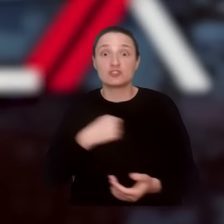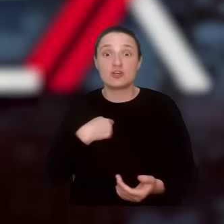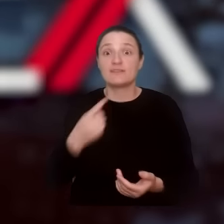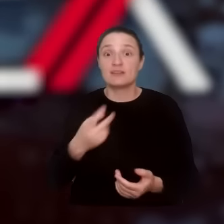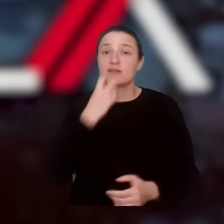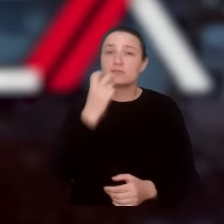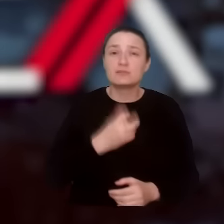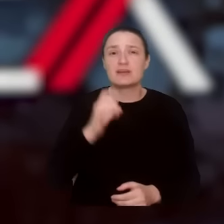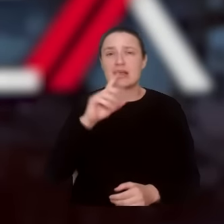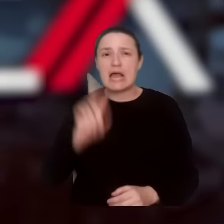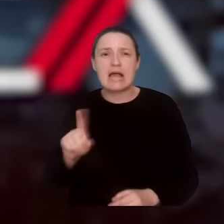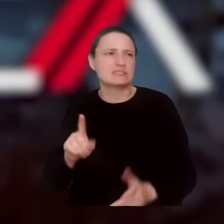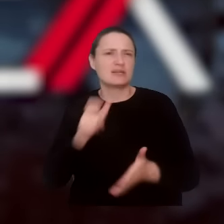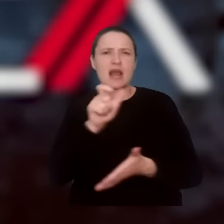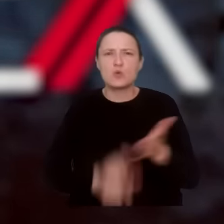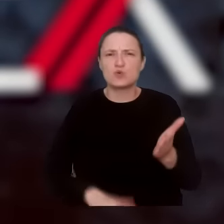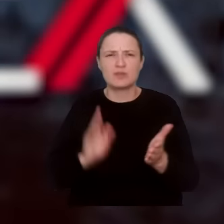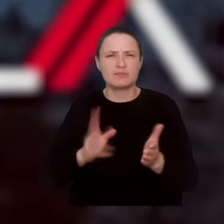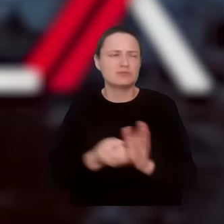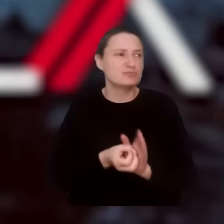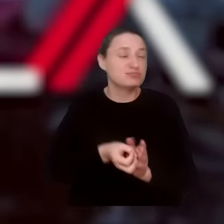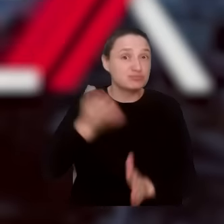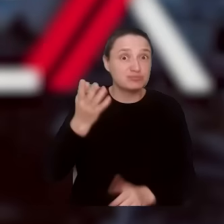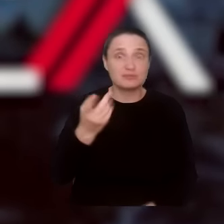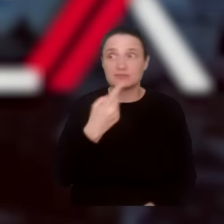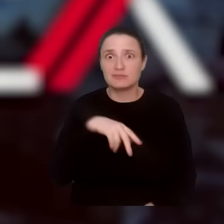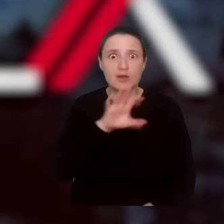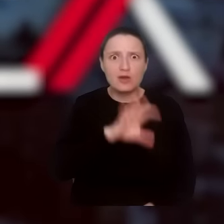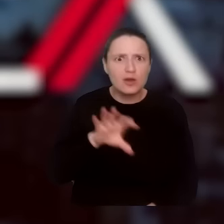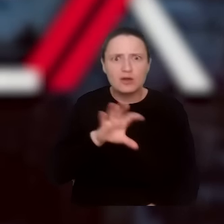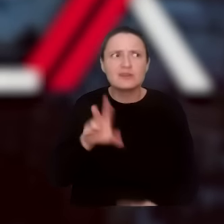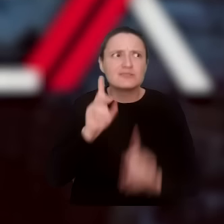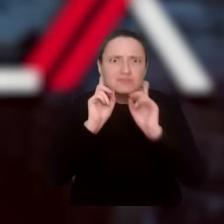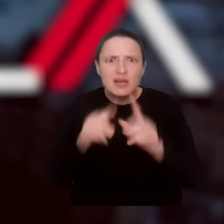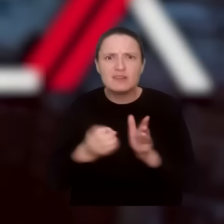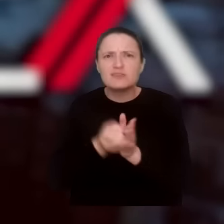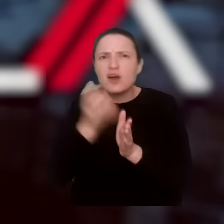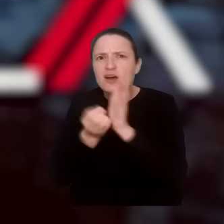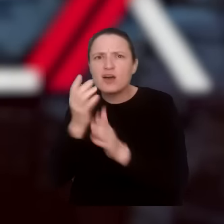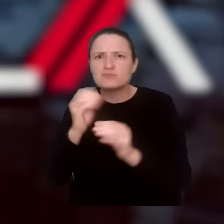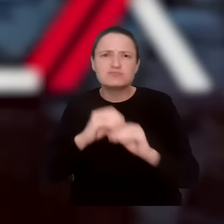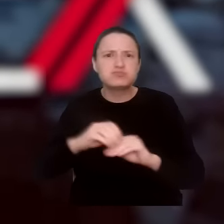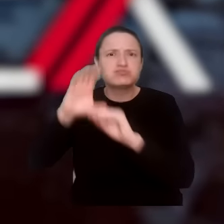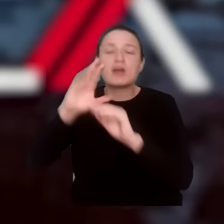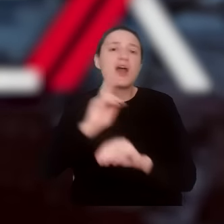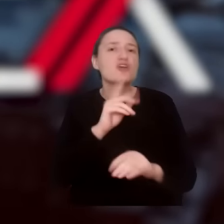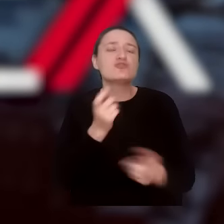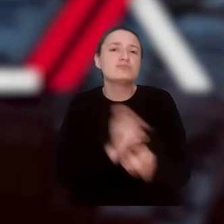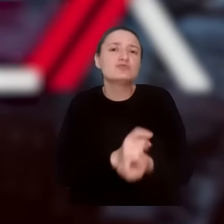zapłacą horrendalne rachunki. Na naszych oczach drożyzna staje się rzeczywistością, a podwyżki oczywiście najmocniej uderzą w